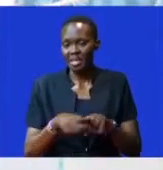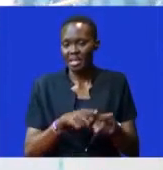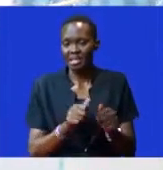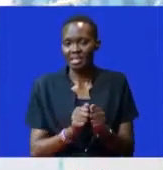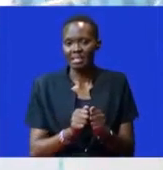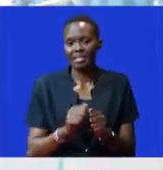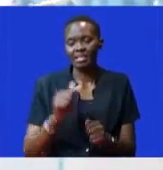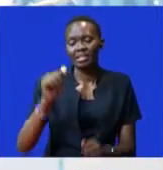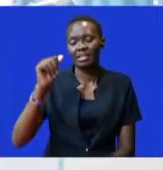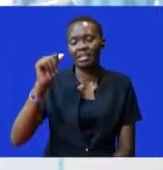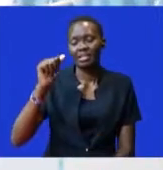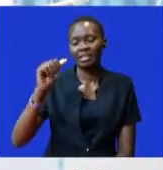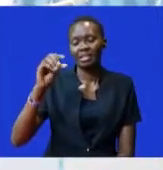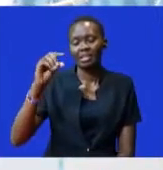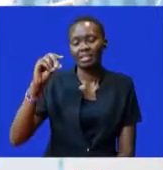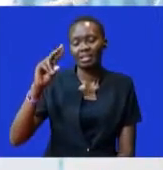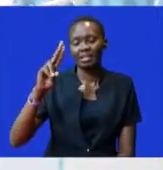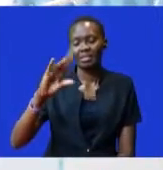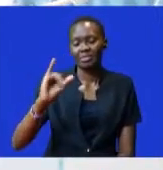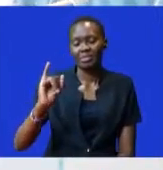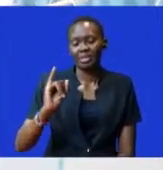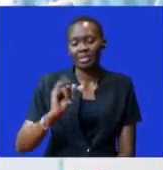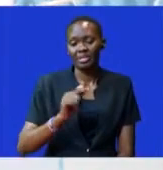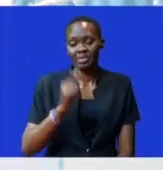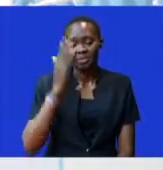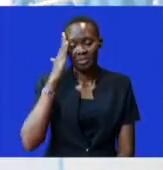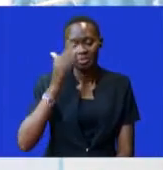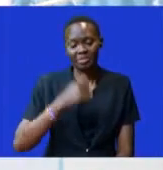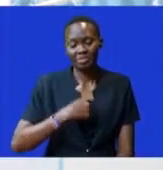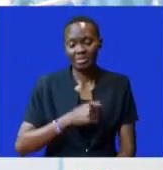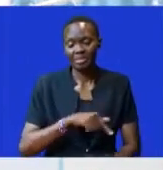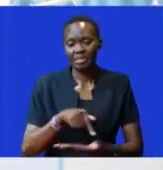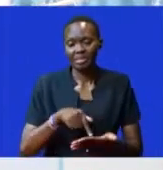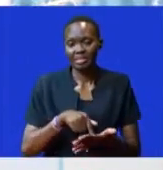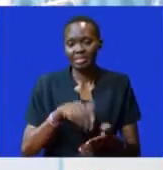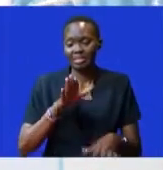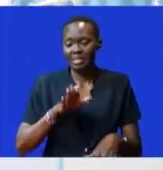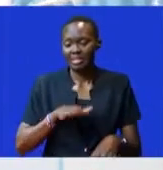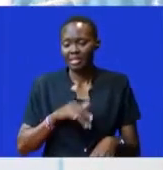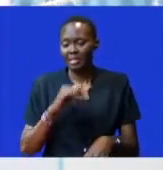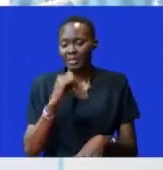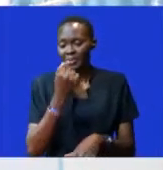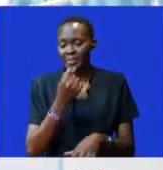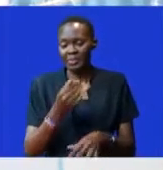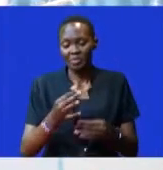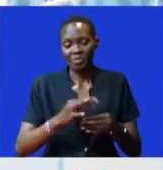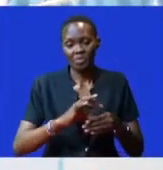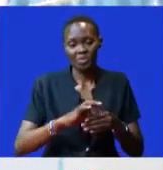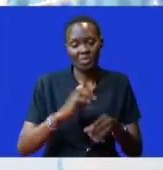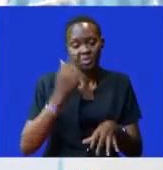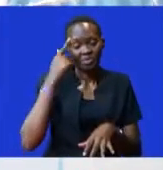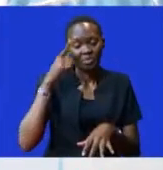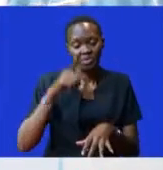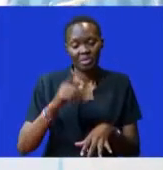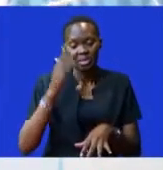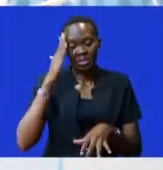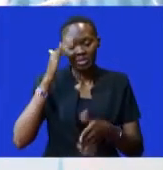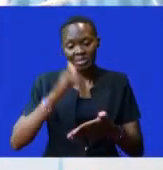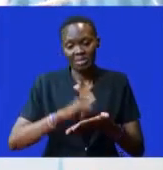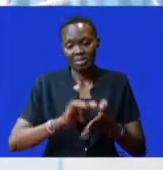Aduinya, Anodaro Galing'eya, ma nyako mago kura kae tang'eyo ni idhi chung' MP kendo